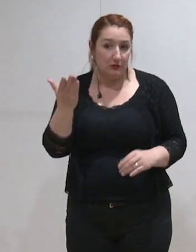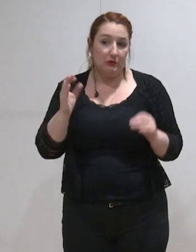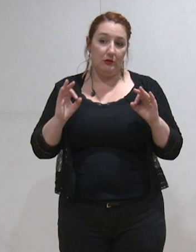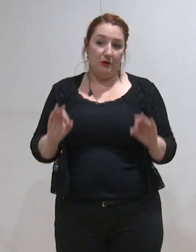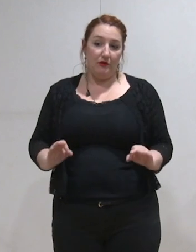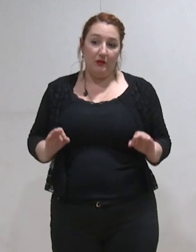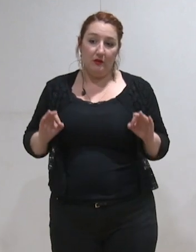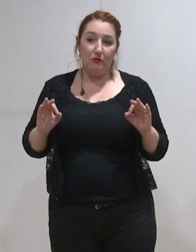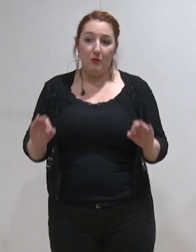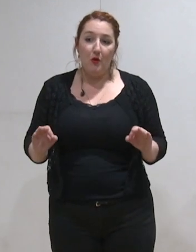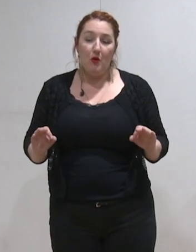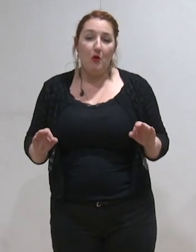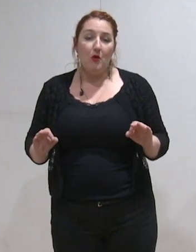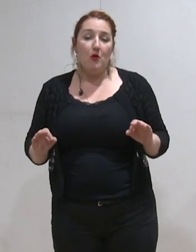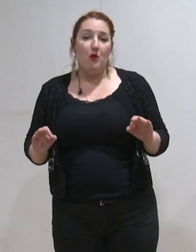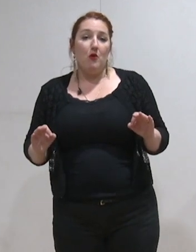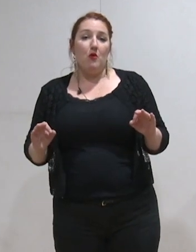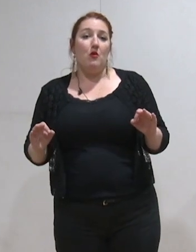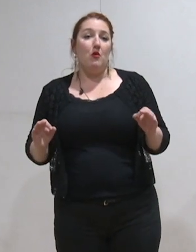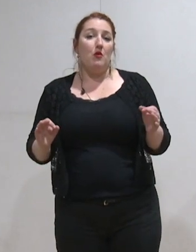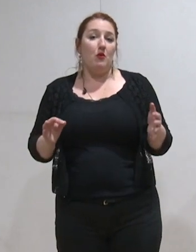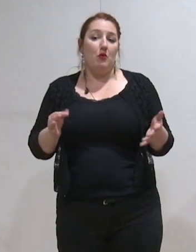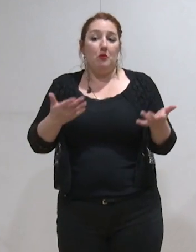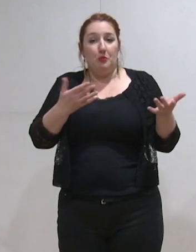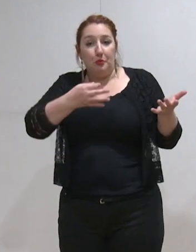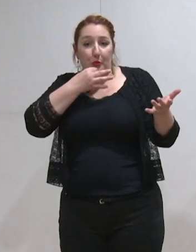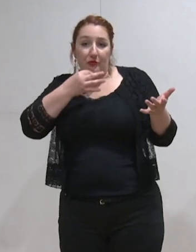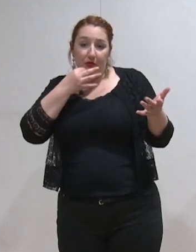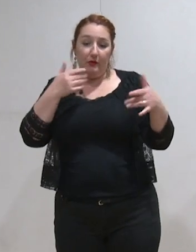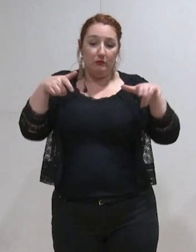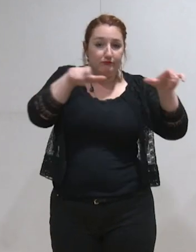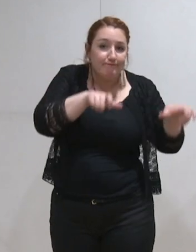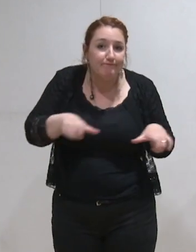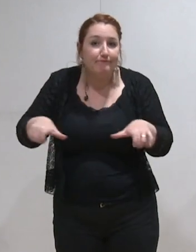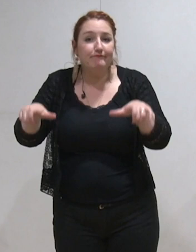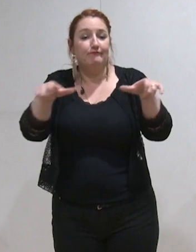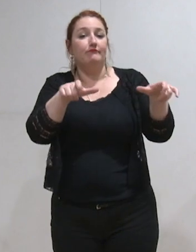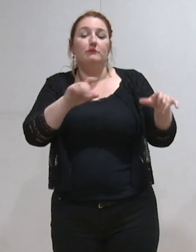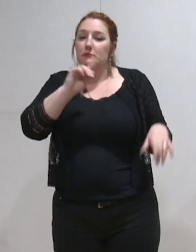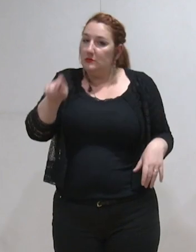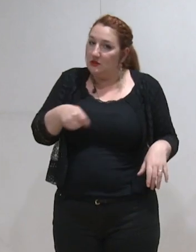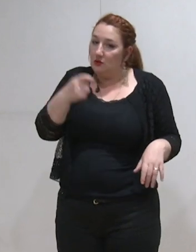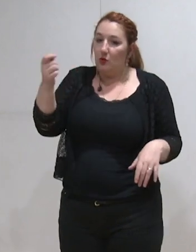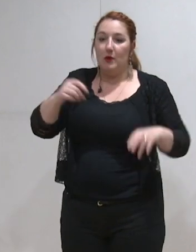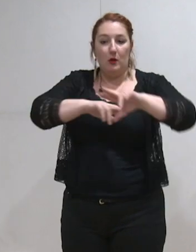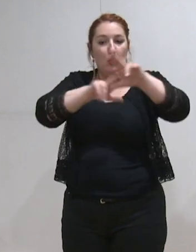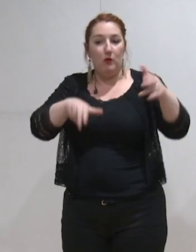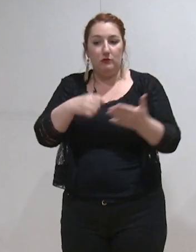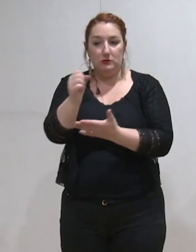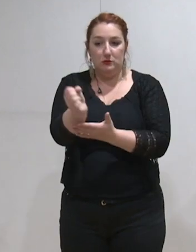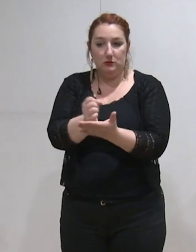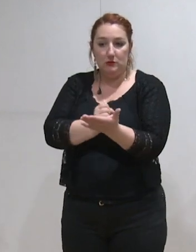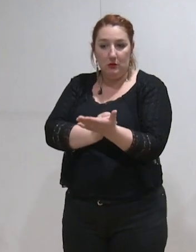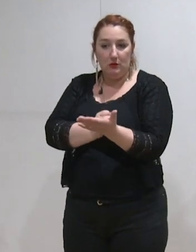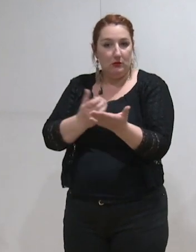effectivement des des moyens de surveillance et de contrôle effectivement il est bien normal queon écrivent dans une convention que